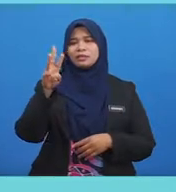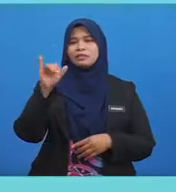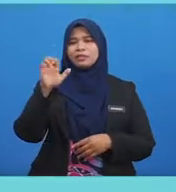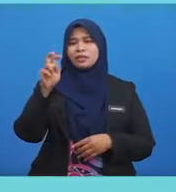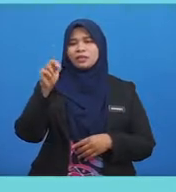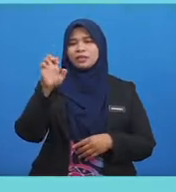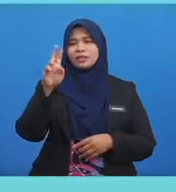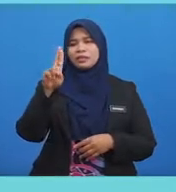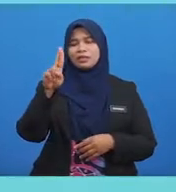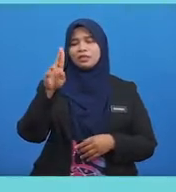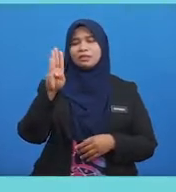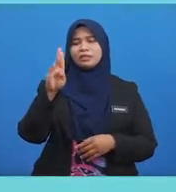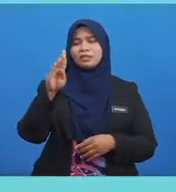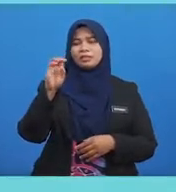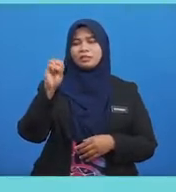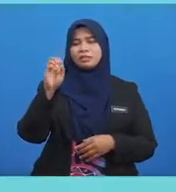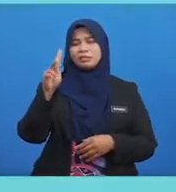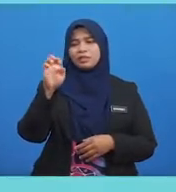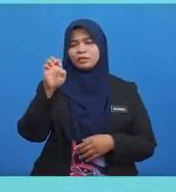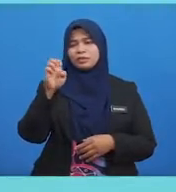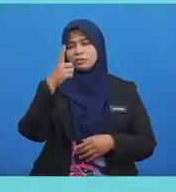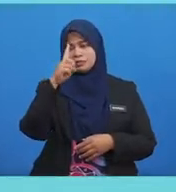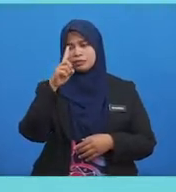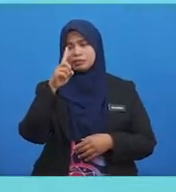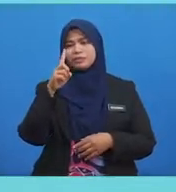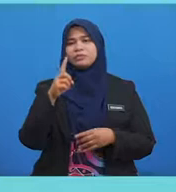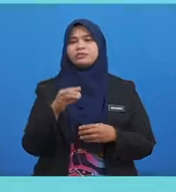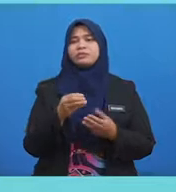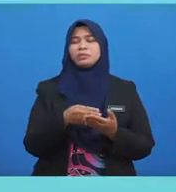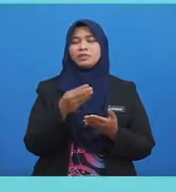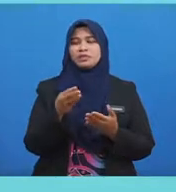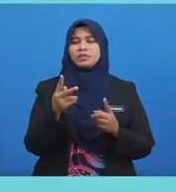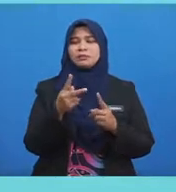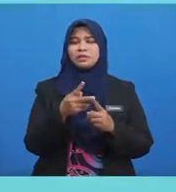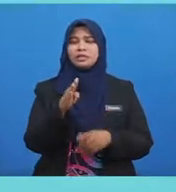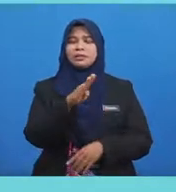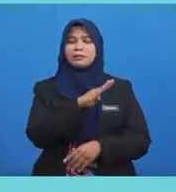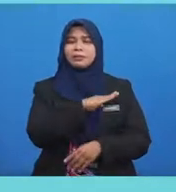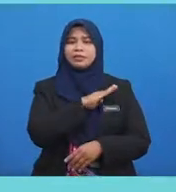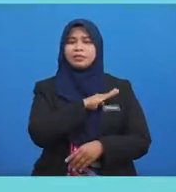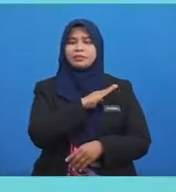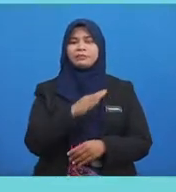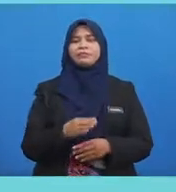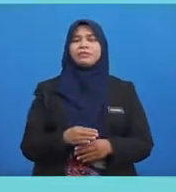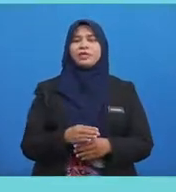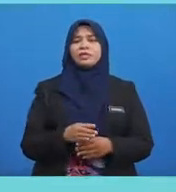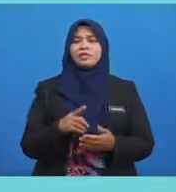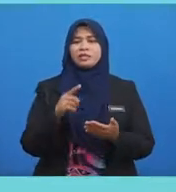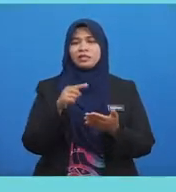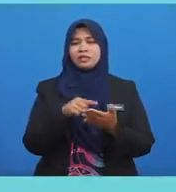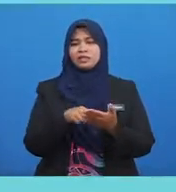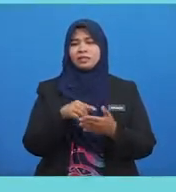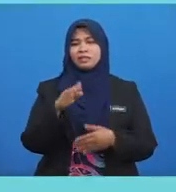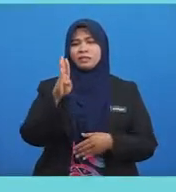tentang pendirian untuk menyerahkan Sarawak kepada British. Keadaan ini akhirnya menyebabkan